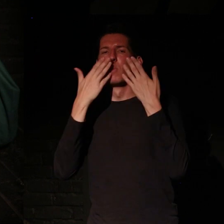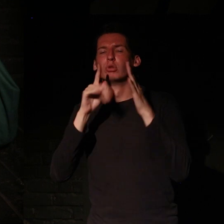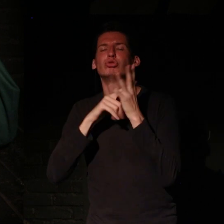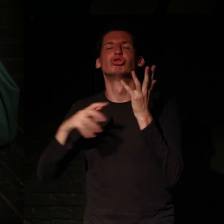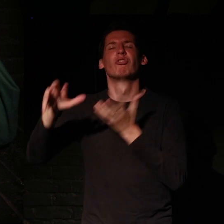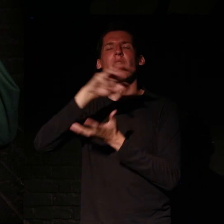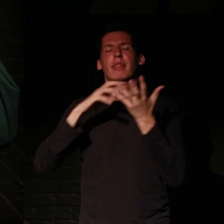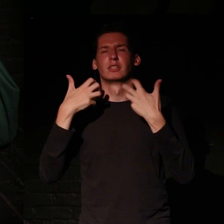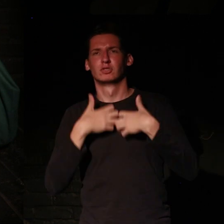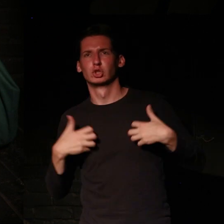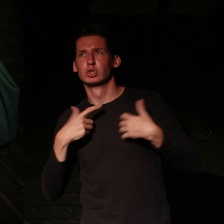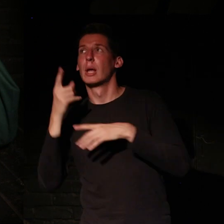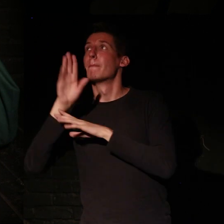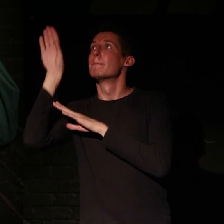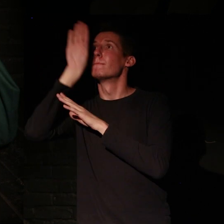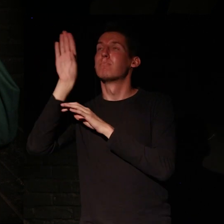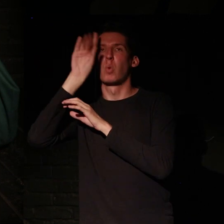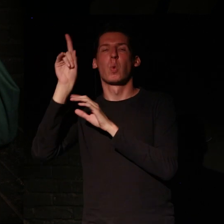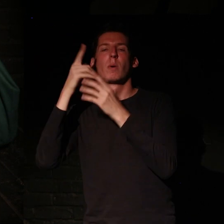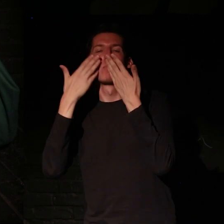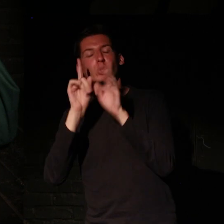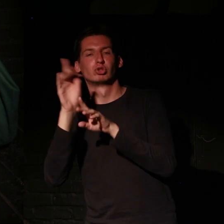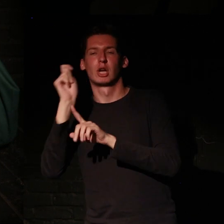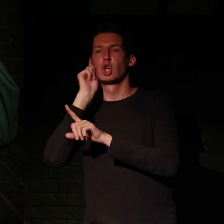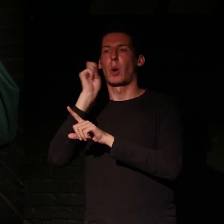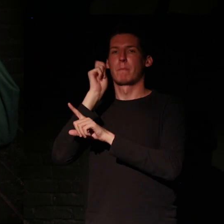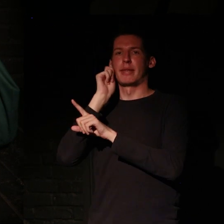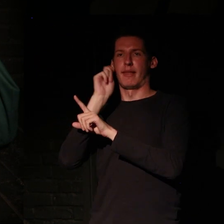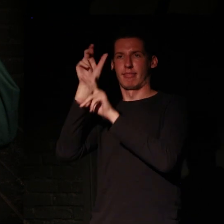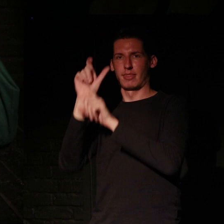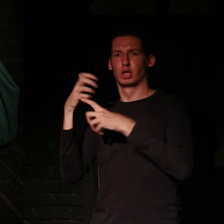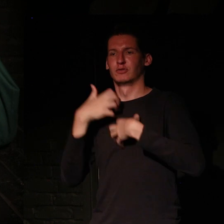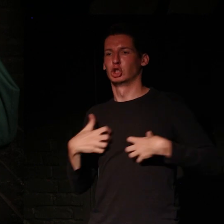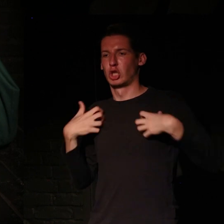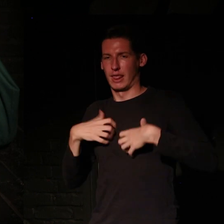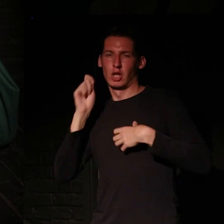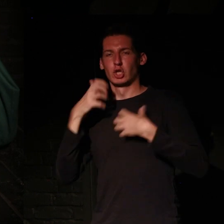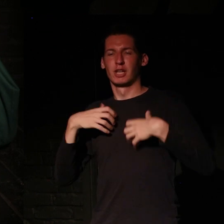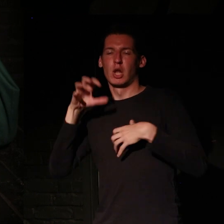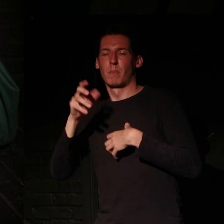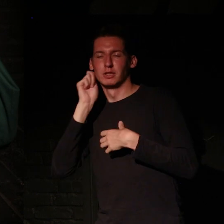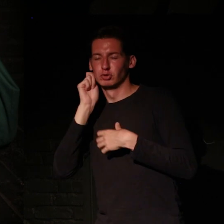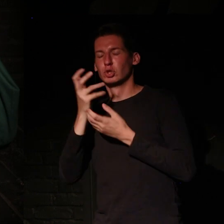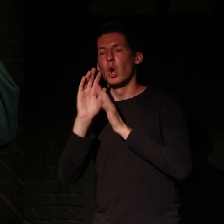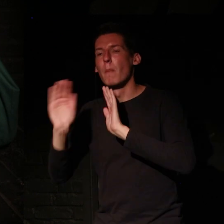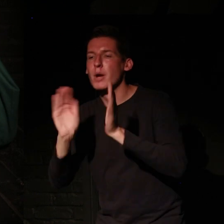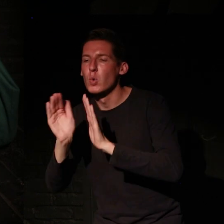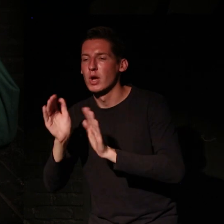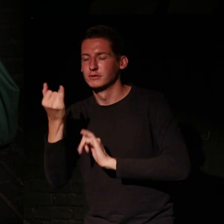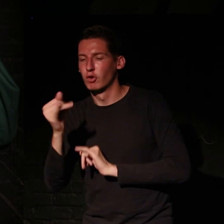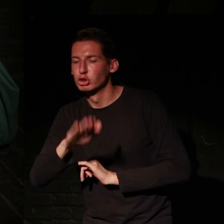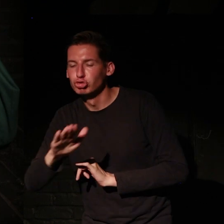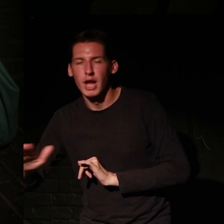że Bóg przedstawiany jest jako samica opiekująca się swoimi małymi. Tak? Czy to